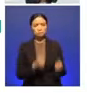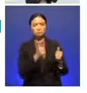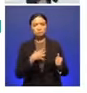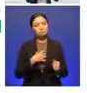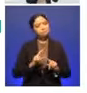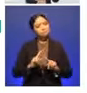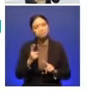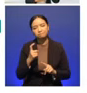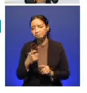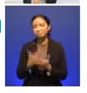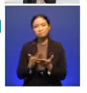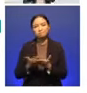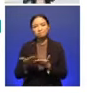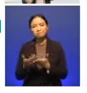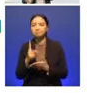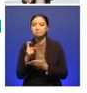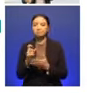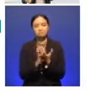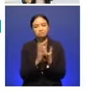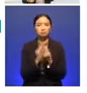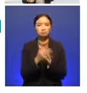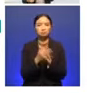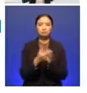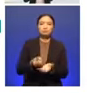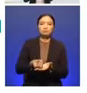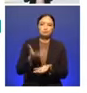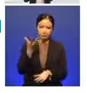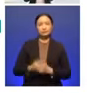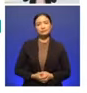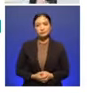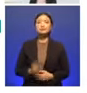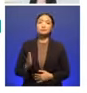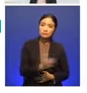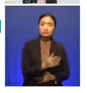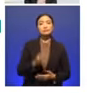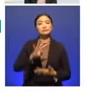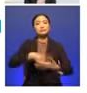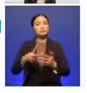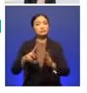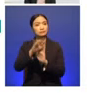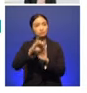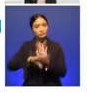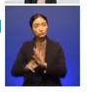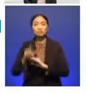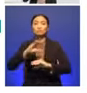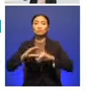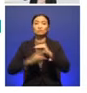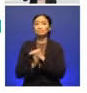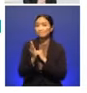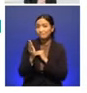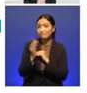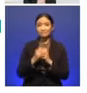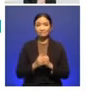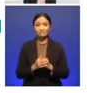ม่ได้สามารถเข้าถึงคนทุกกลุ่มได้นะครับขอภาพต่อไปครับท่านไอ้นโยบายโครงการลักษณะแบบนี้อย่างเช่น